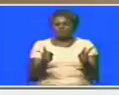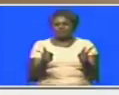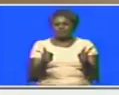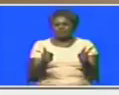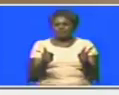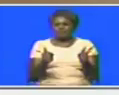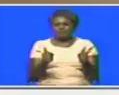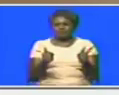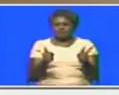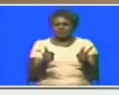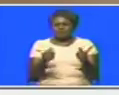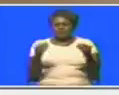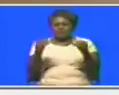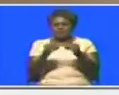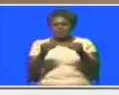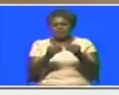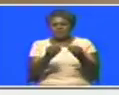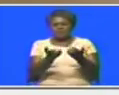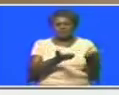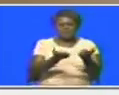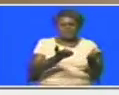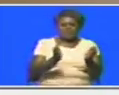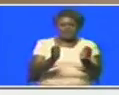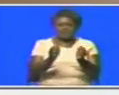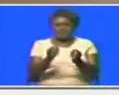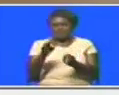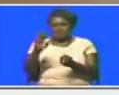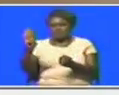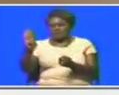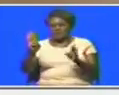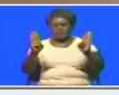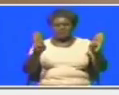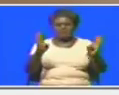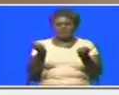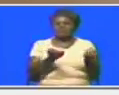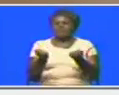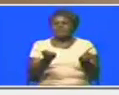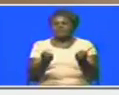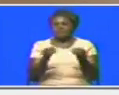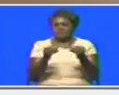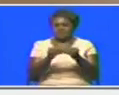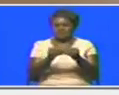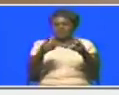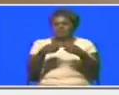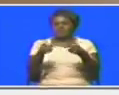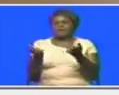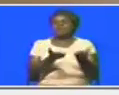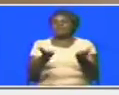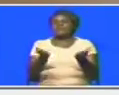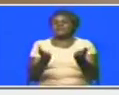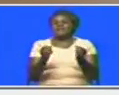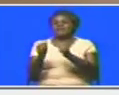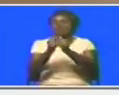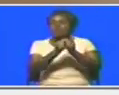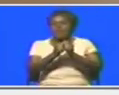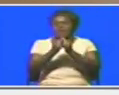kuweza kuwakutanisha wauzaji na wanunuzi katika B2B, business to business, ili waweze kuanza kufanya biashara